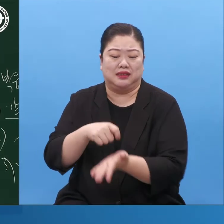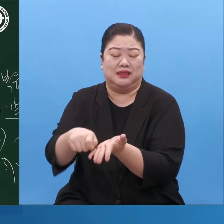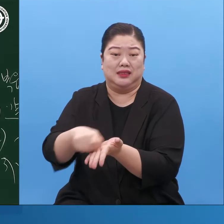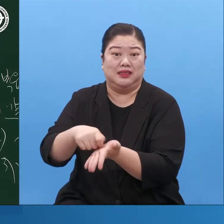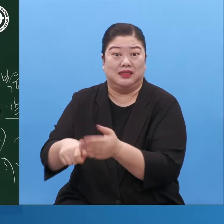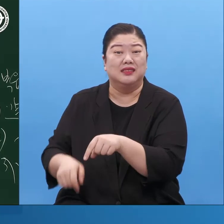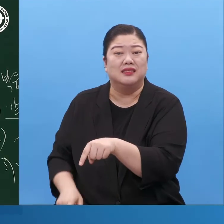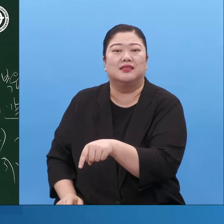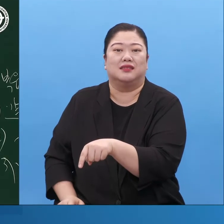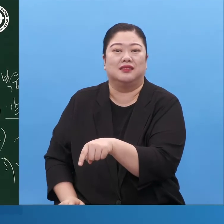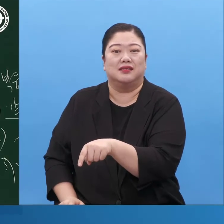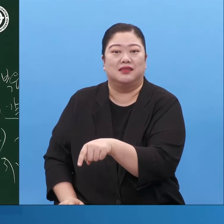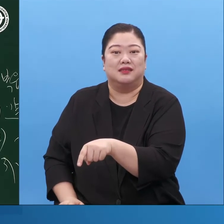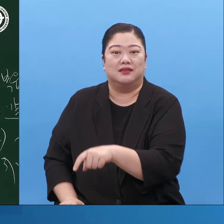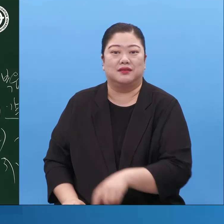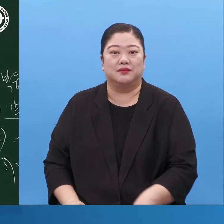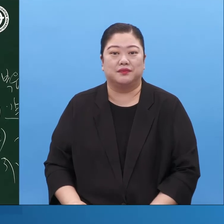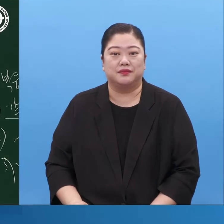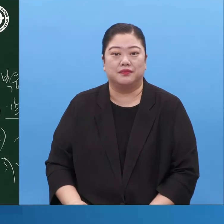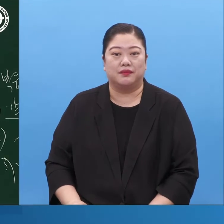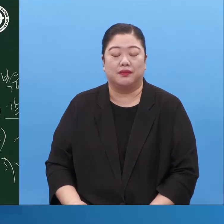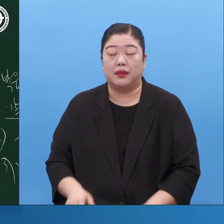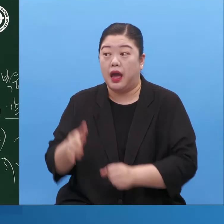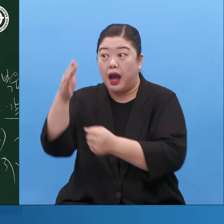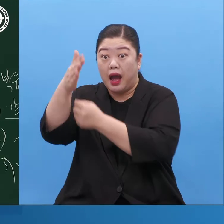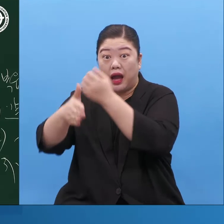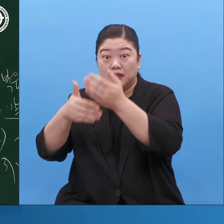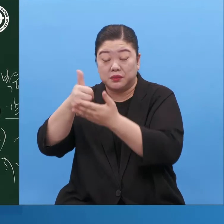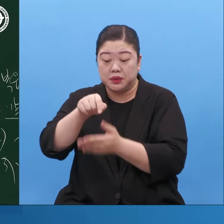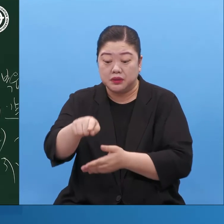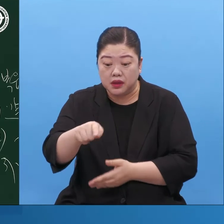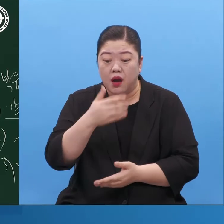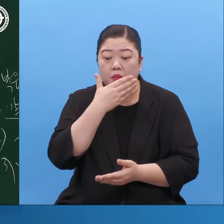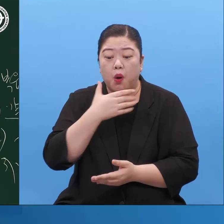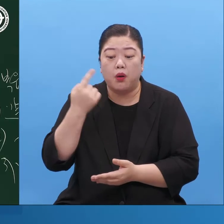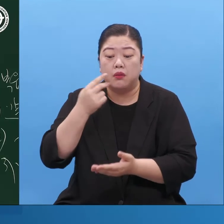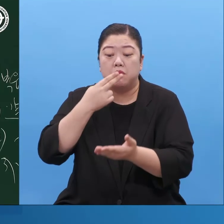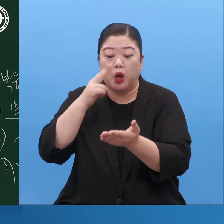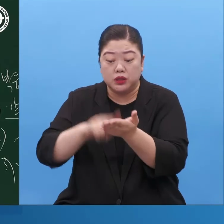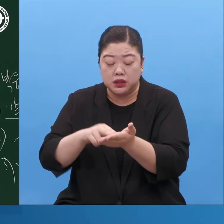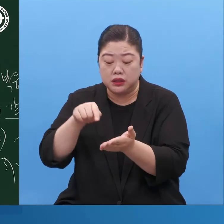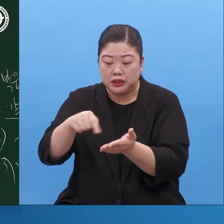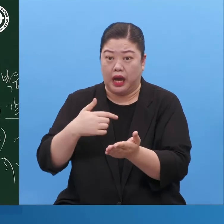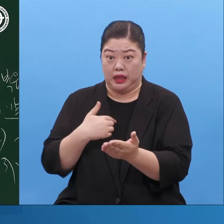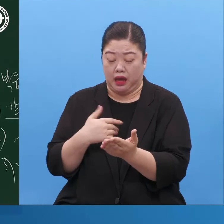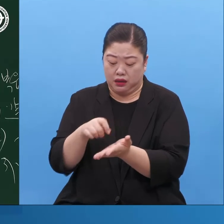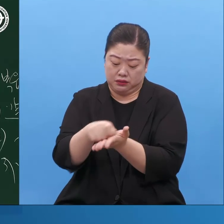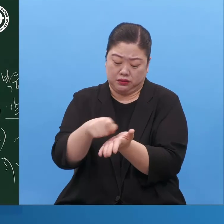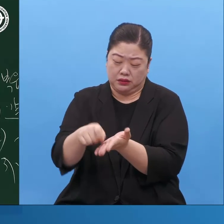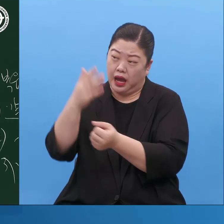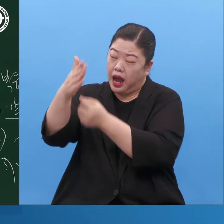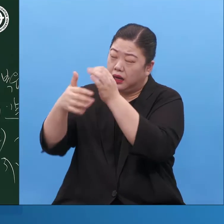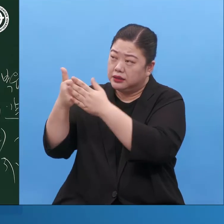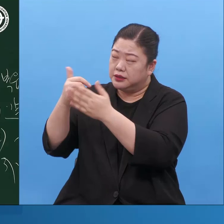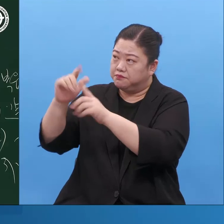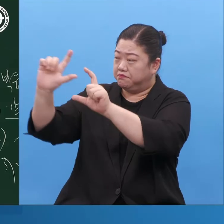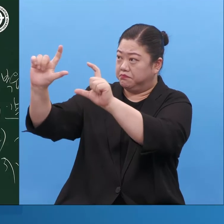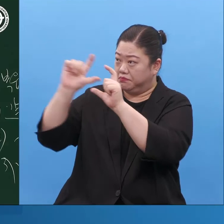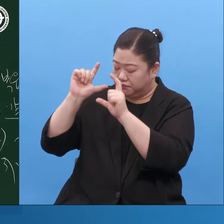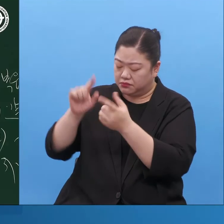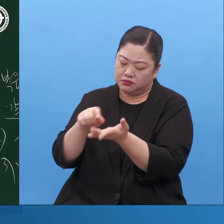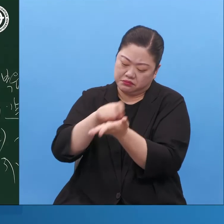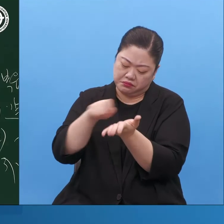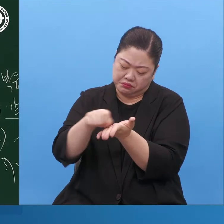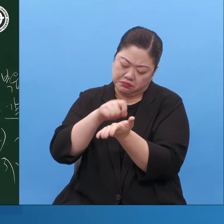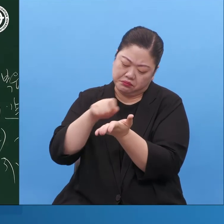그걸 하나님은 그냥 두시지 않는 거예요. 그렇죠. 여러분이 절대 죽고 속에 있다. 하나님 이름은 절대 그냥 두시지